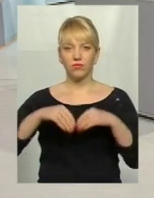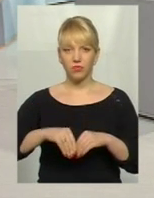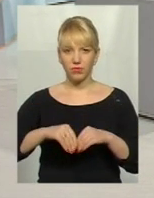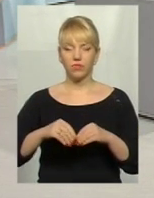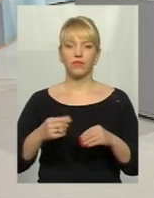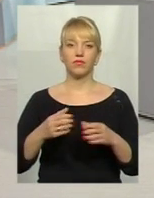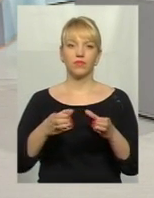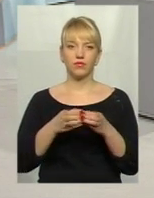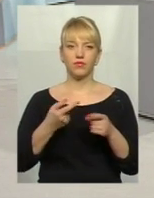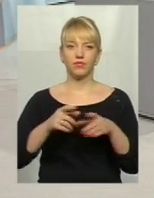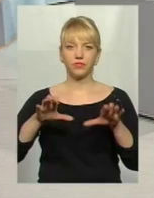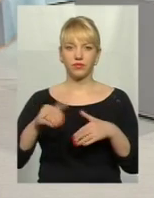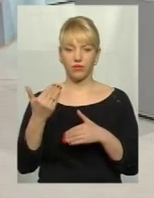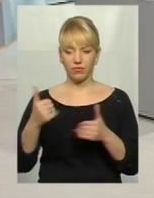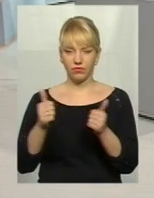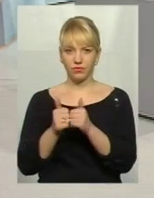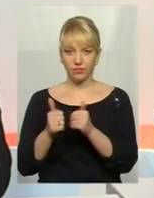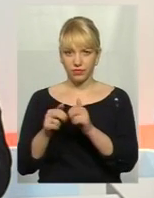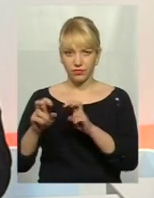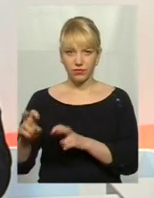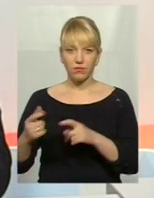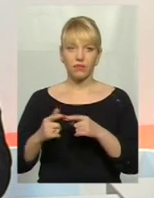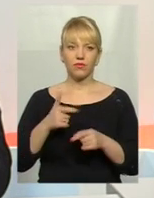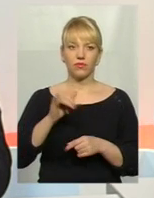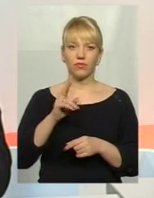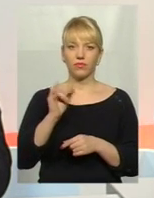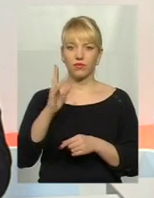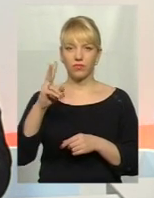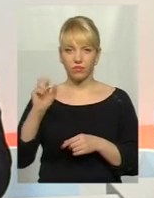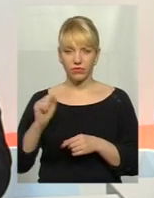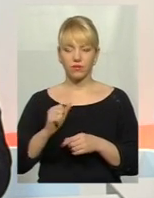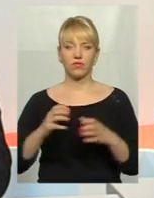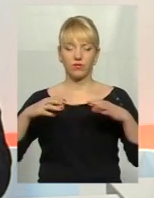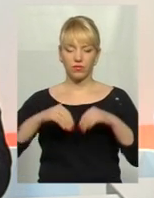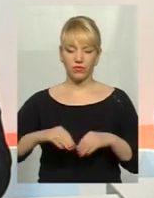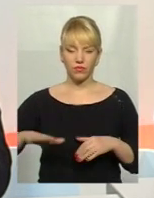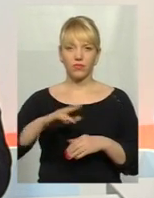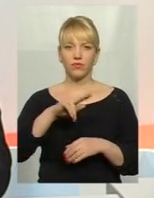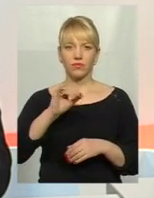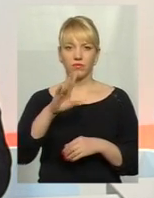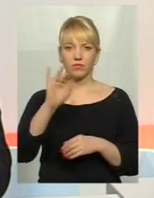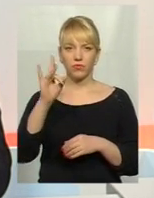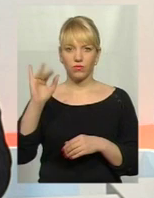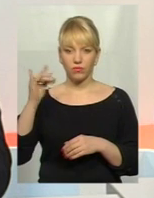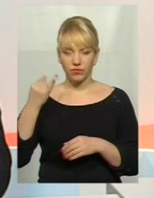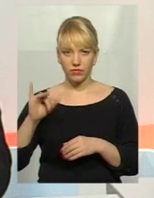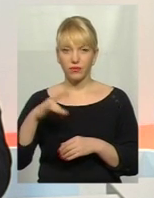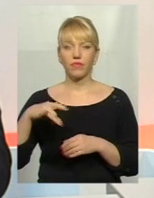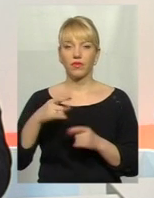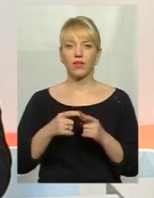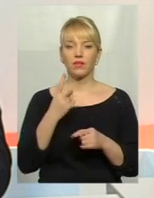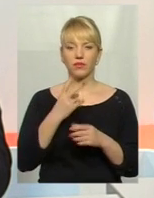якої знаходиться поруч. Це Гуківська об'єднана територіальна громада Чемеровецького району. І дві громади утворились на Шепетівщині.